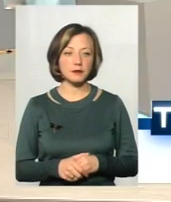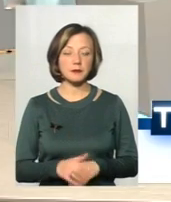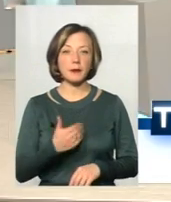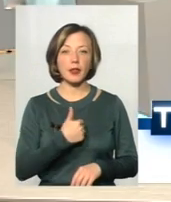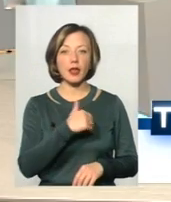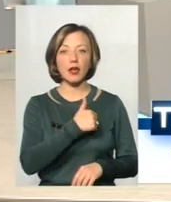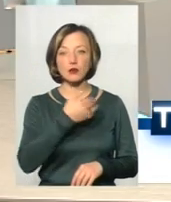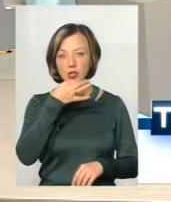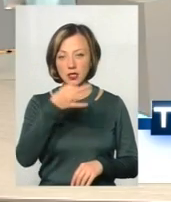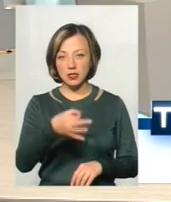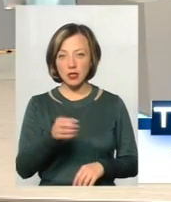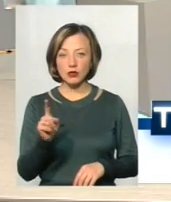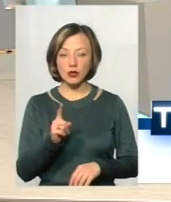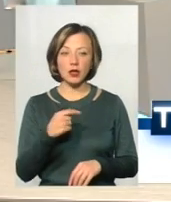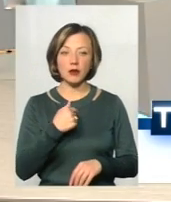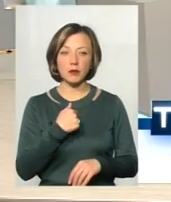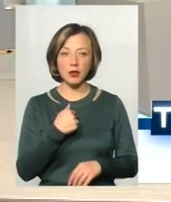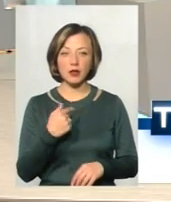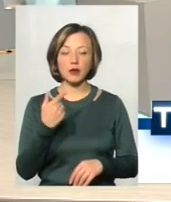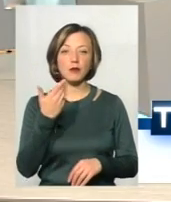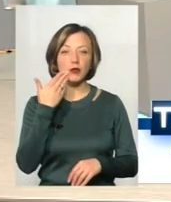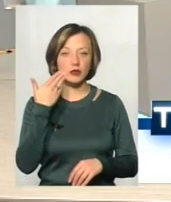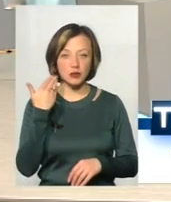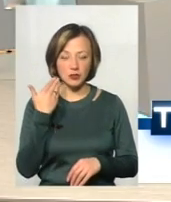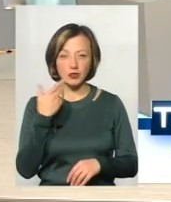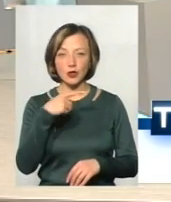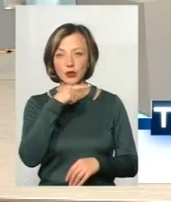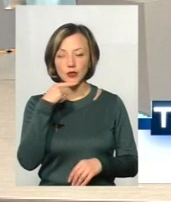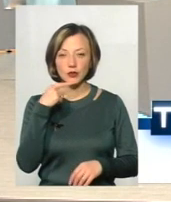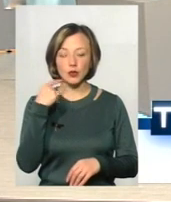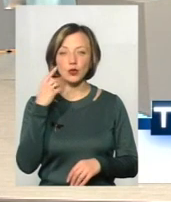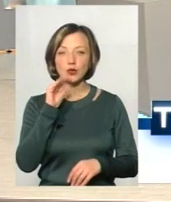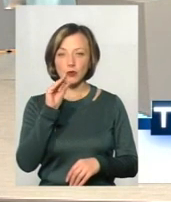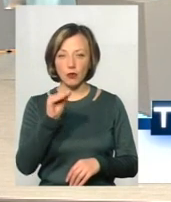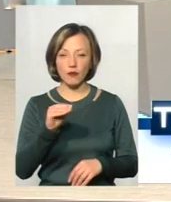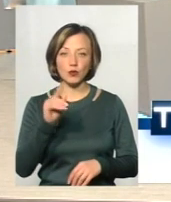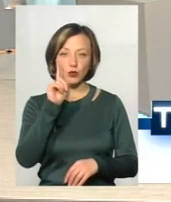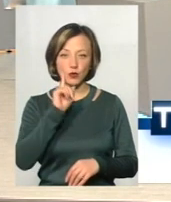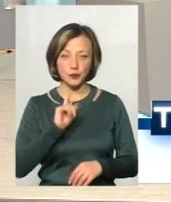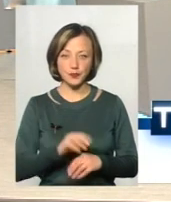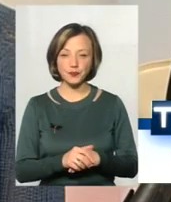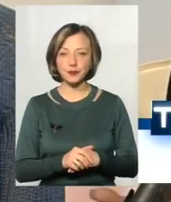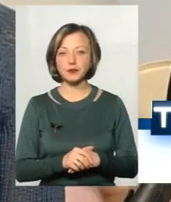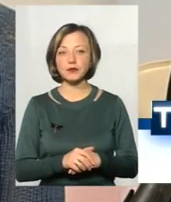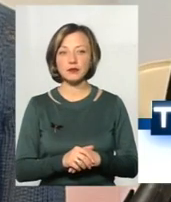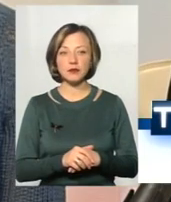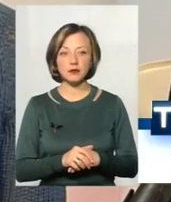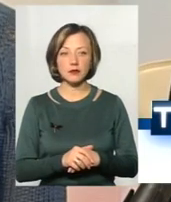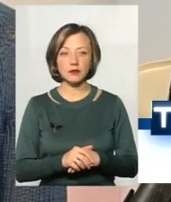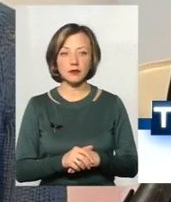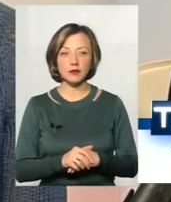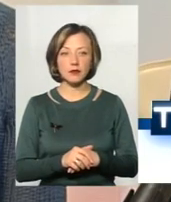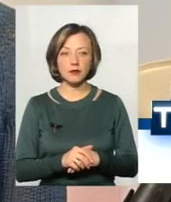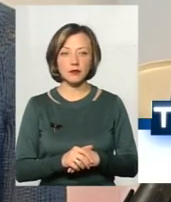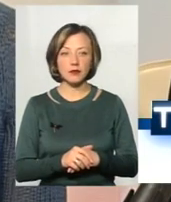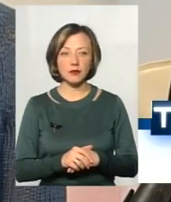хочу сказати, що, ну, я вибачаюся, мені так буде зручно говорити російською мовою, хоча вдома я говорю з дітьми